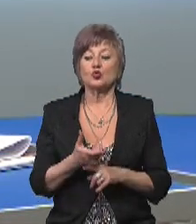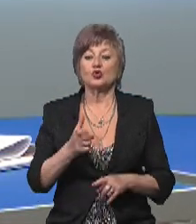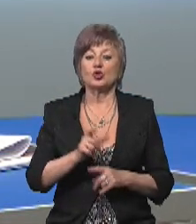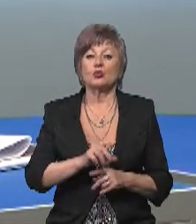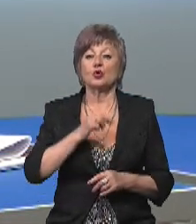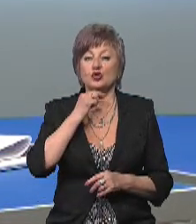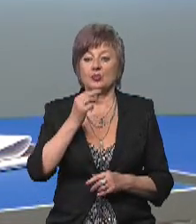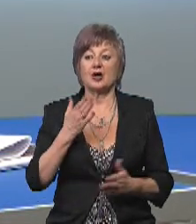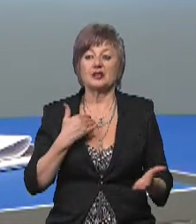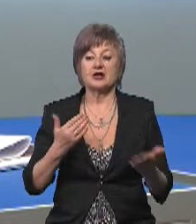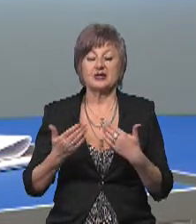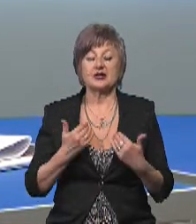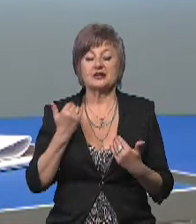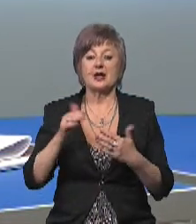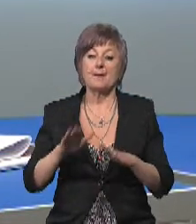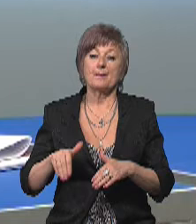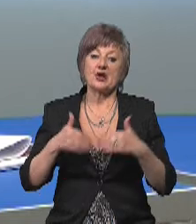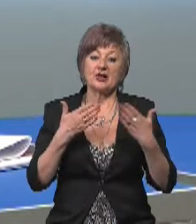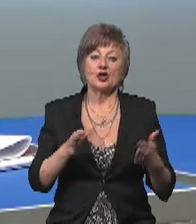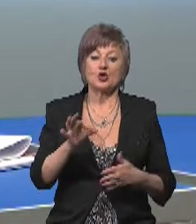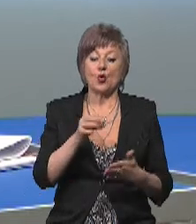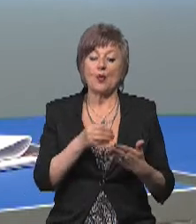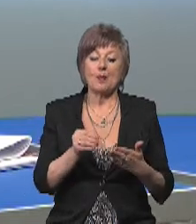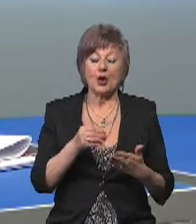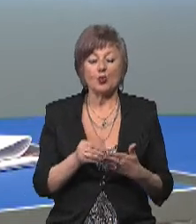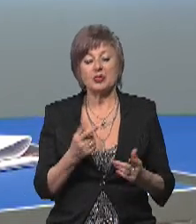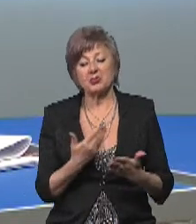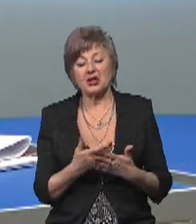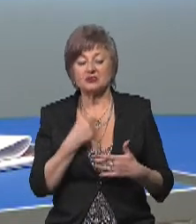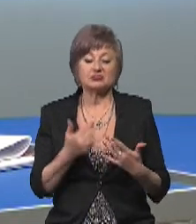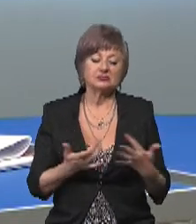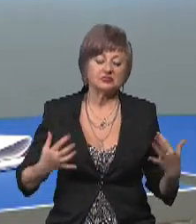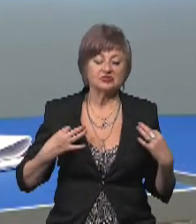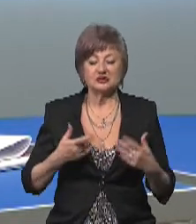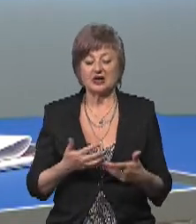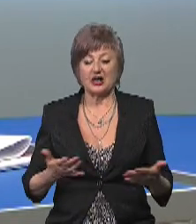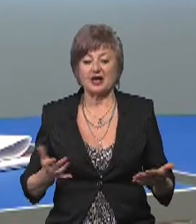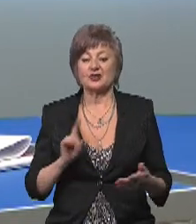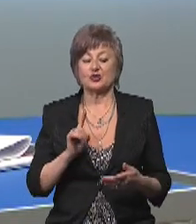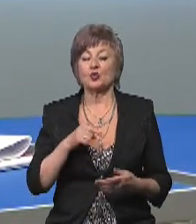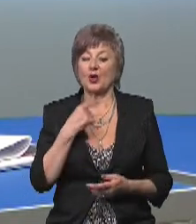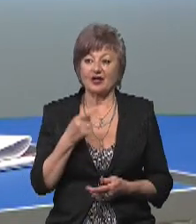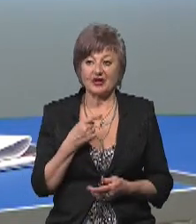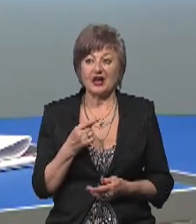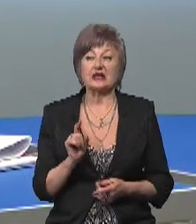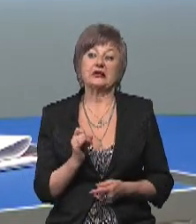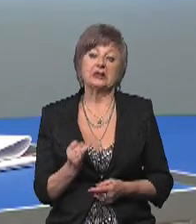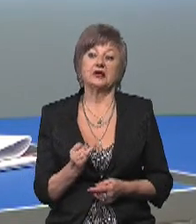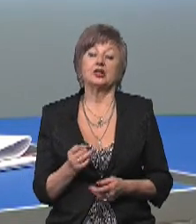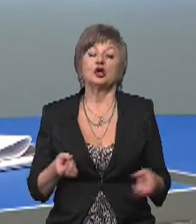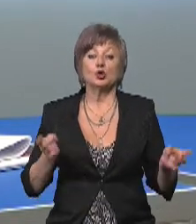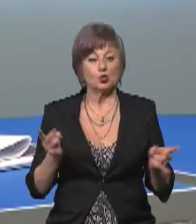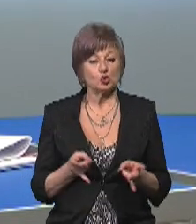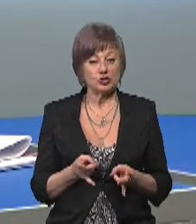внимательно относиться к тем предложениям по покупке каких-то товаров, вещей, которые поступают. И что